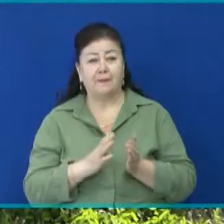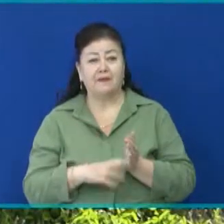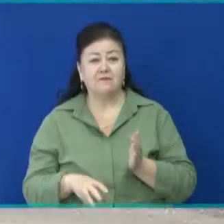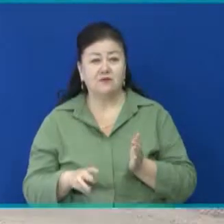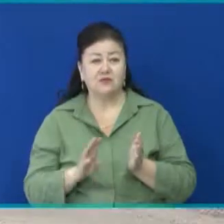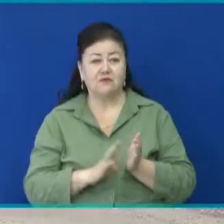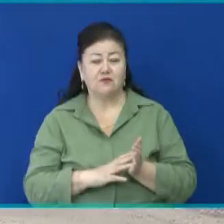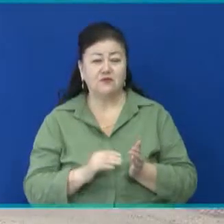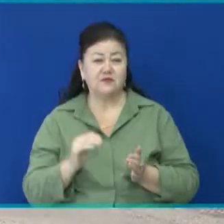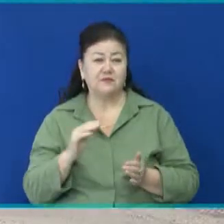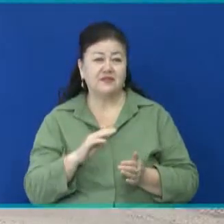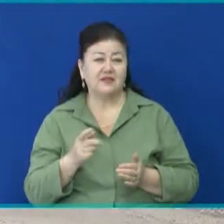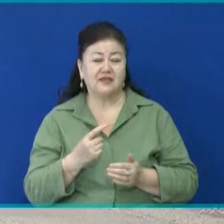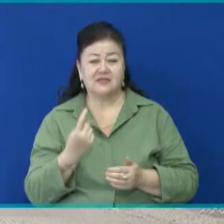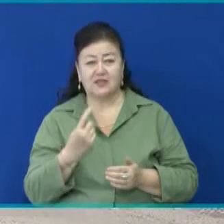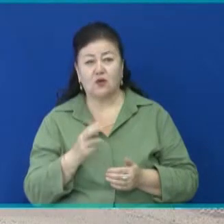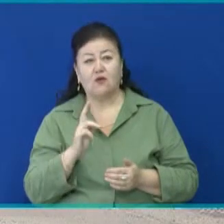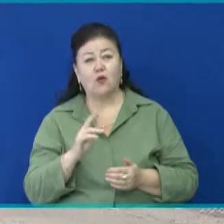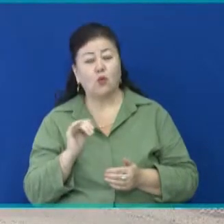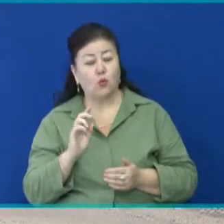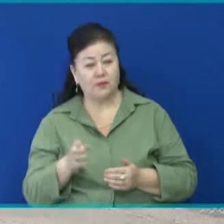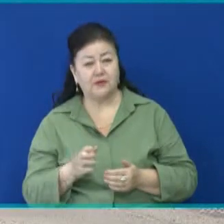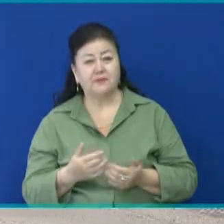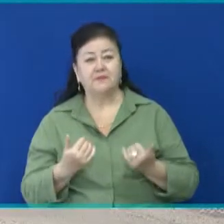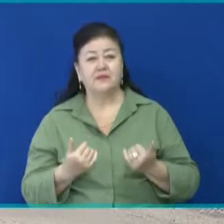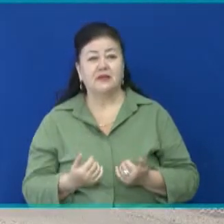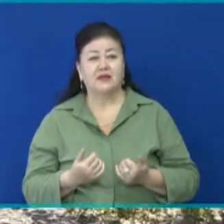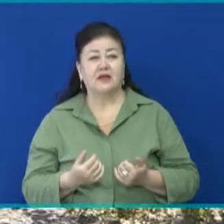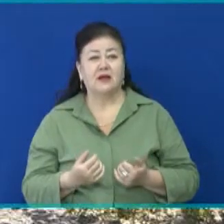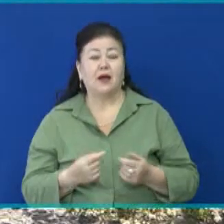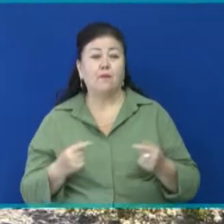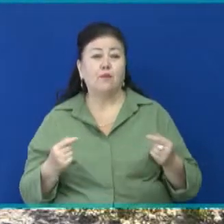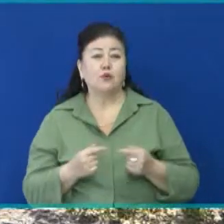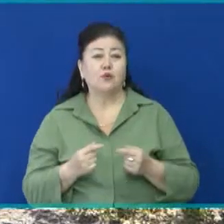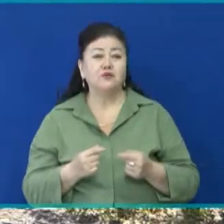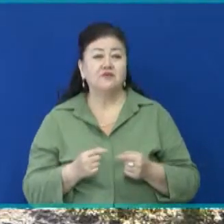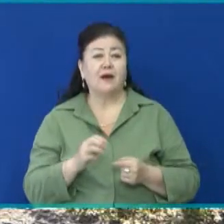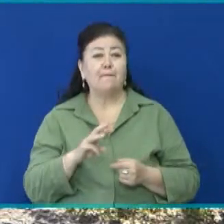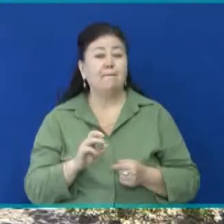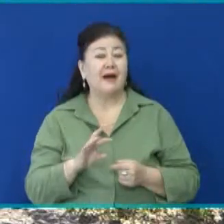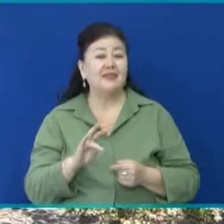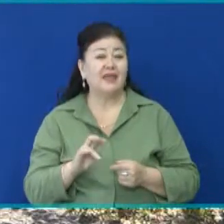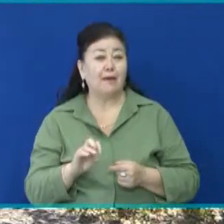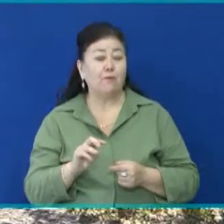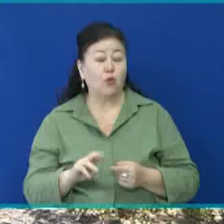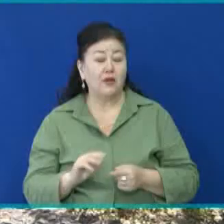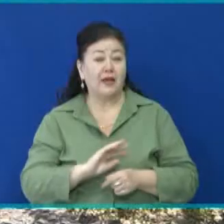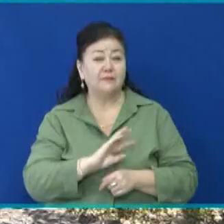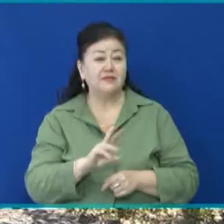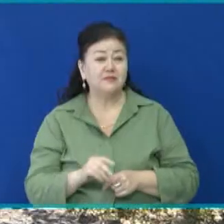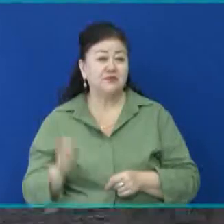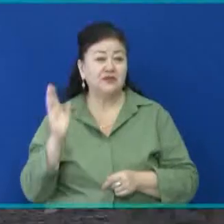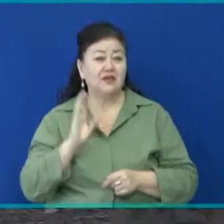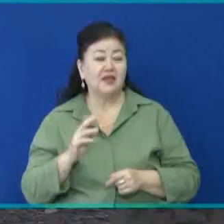226,198 теңгені құрады. Табиғи монополияларды реттеу комитетінің департаменті мекеменің өтінімін мұқият талдап сумен жабдықтау бойынша тарифті